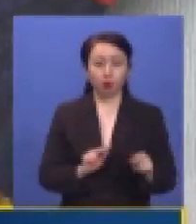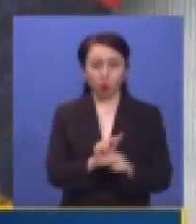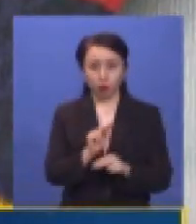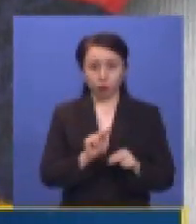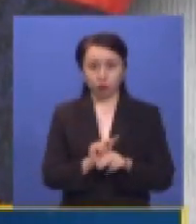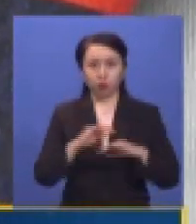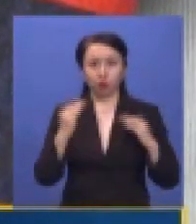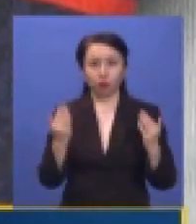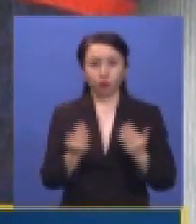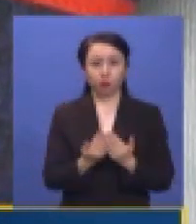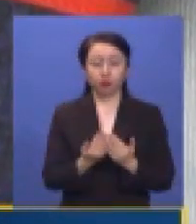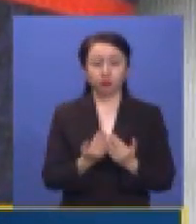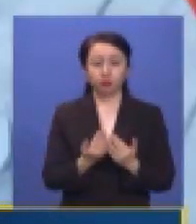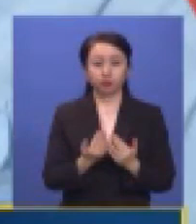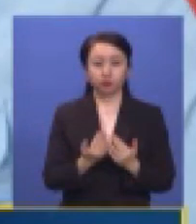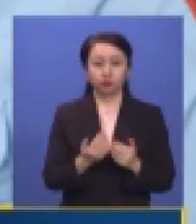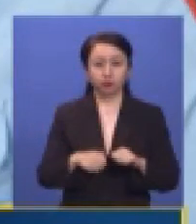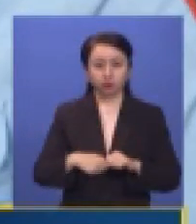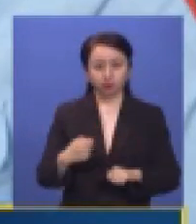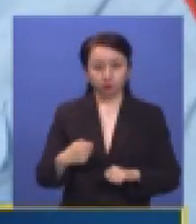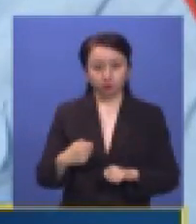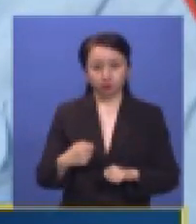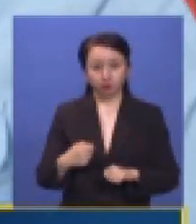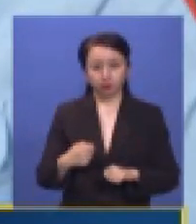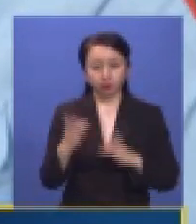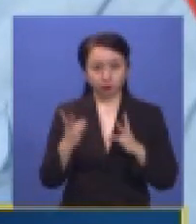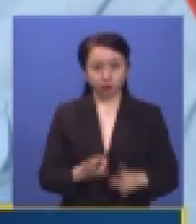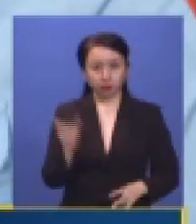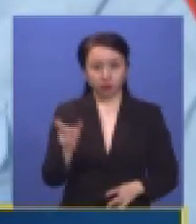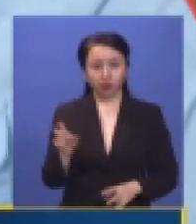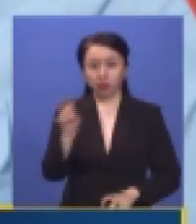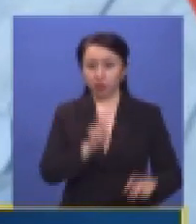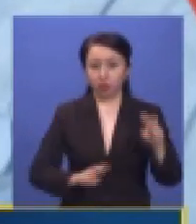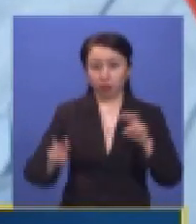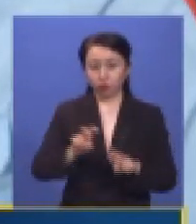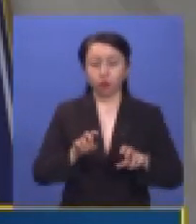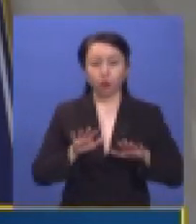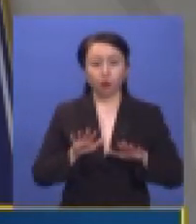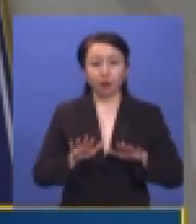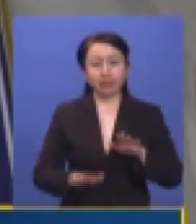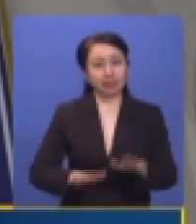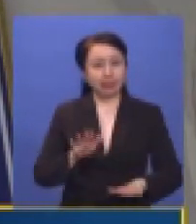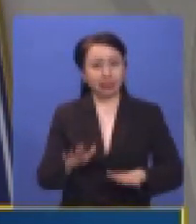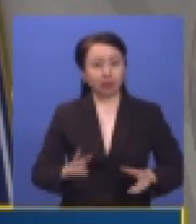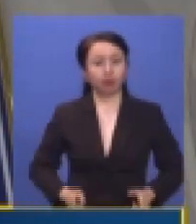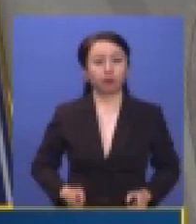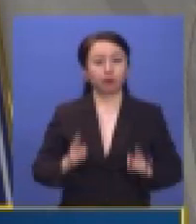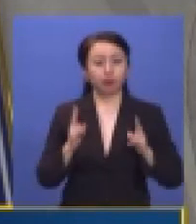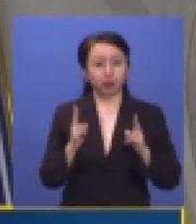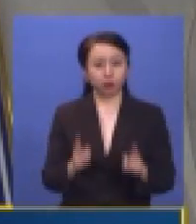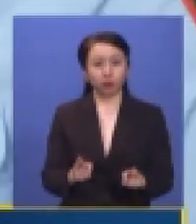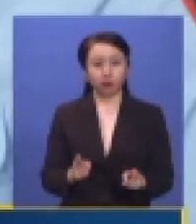обстановку потерпевших и ищу следы преступников. Начинаю с улицы,